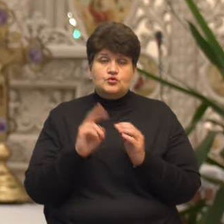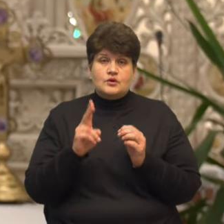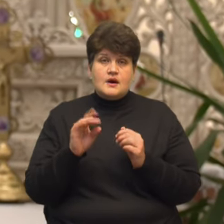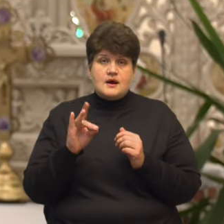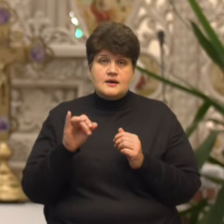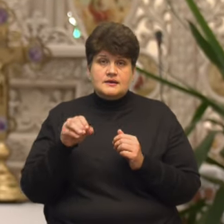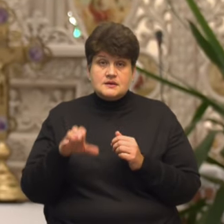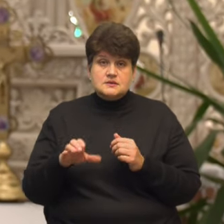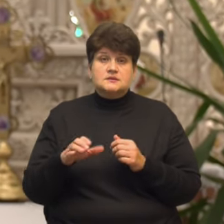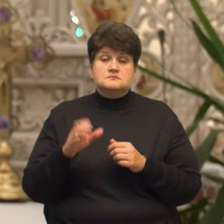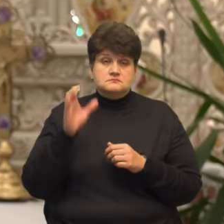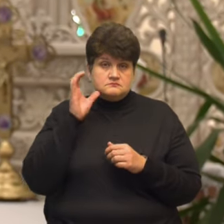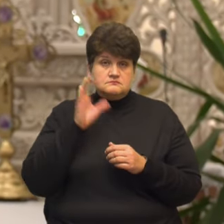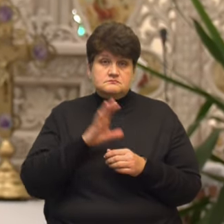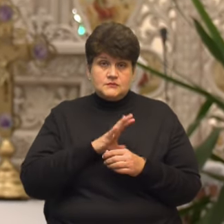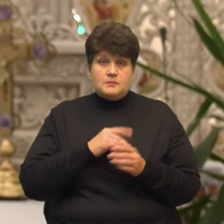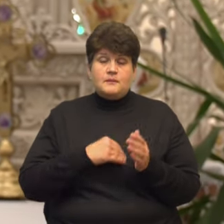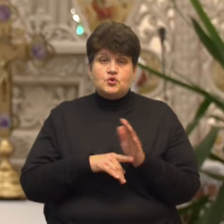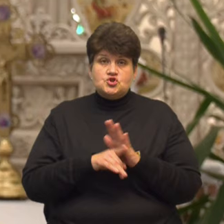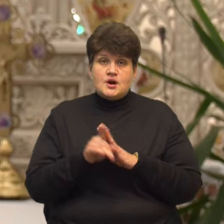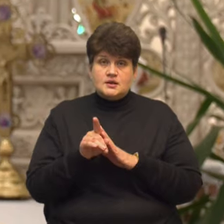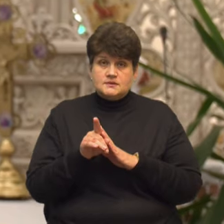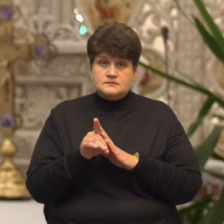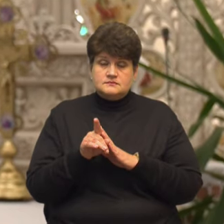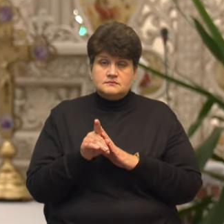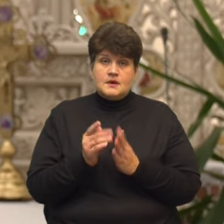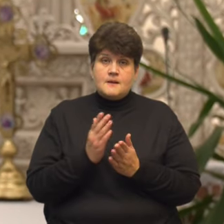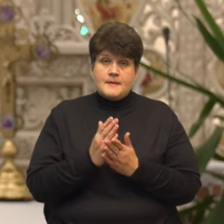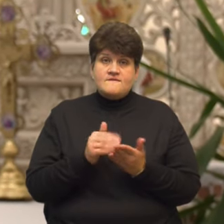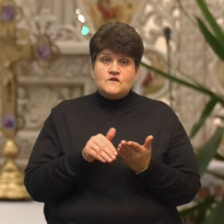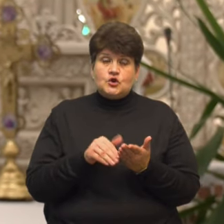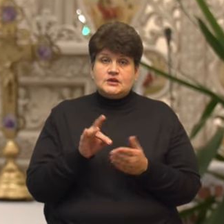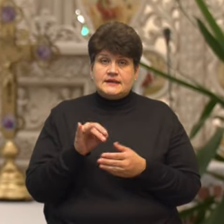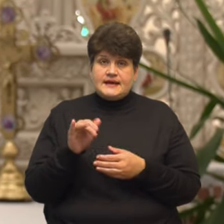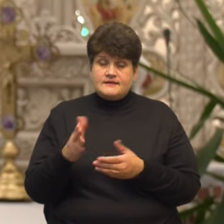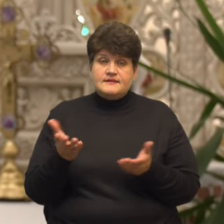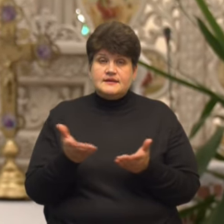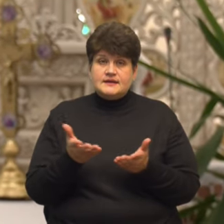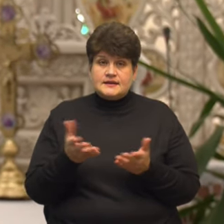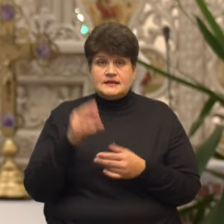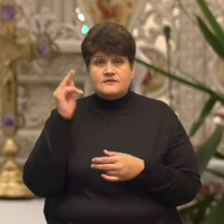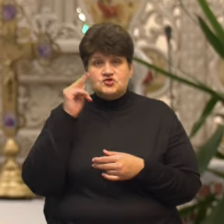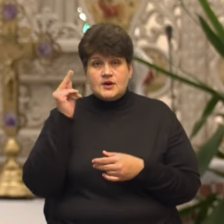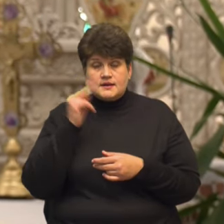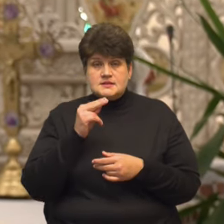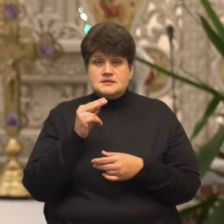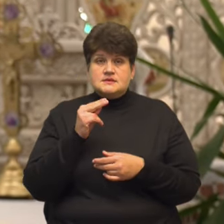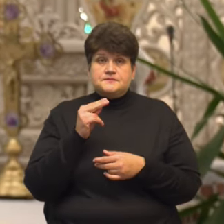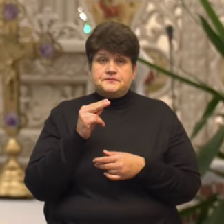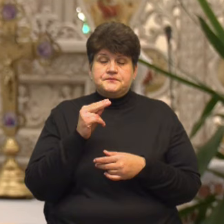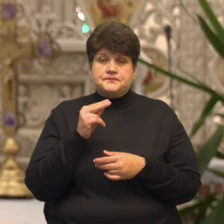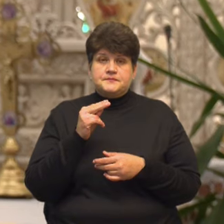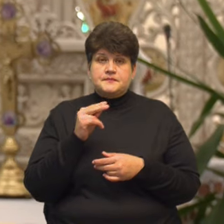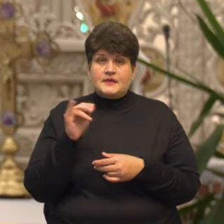відокнувся і ми почали маємо волонтерів при парафії які навчалися е-е